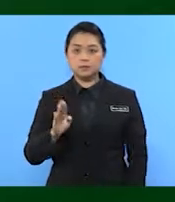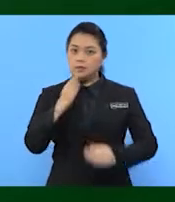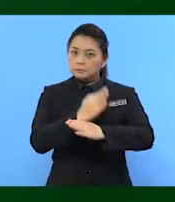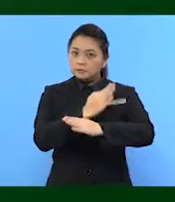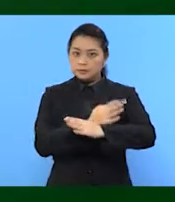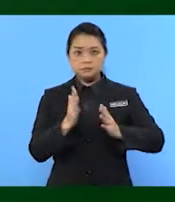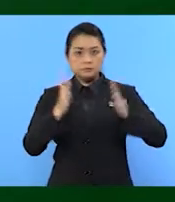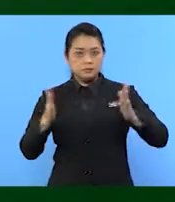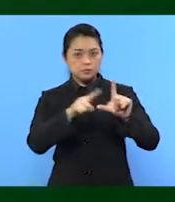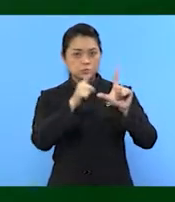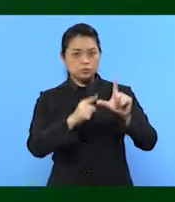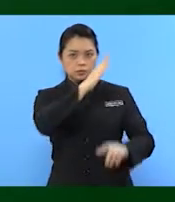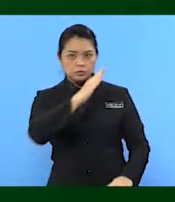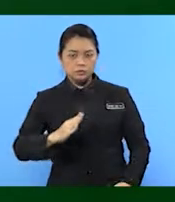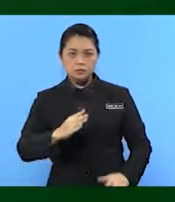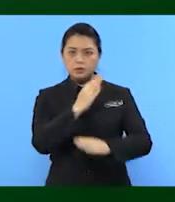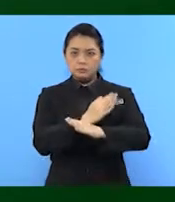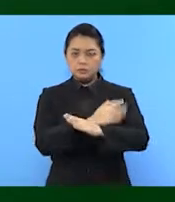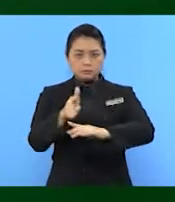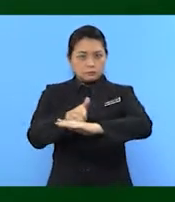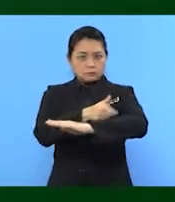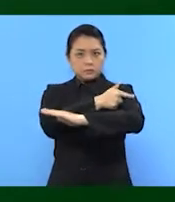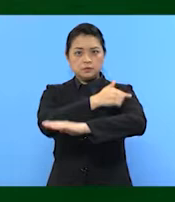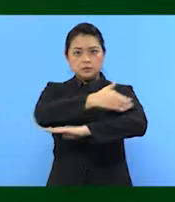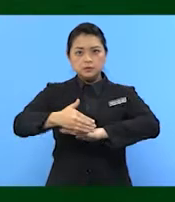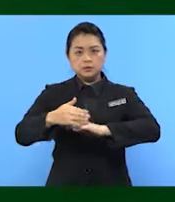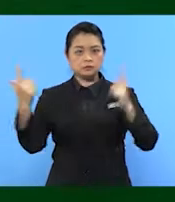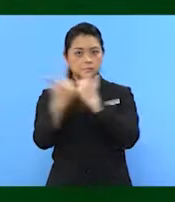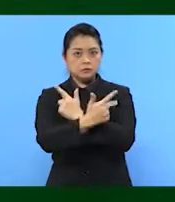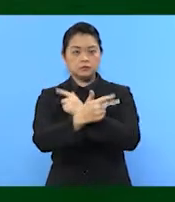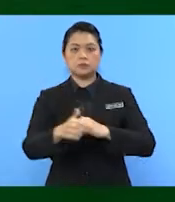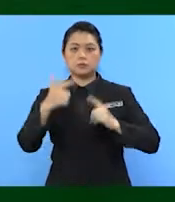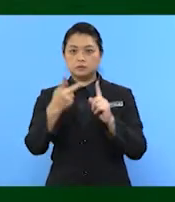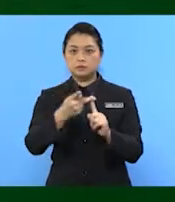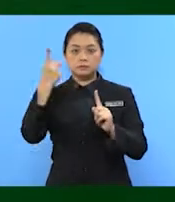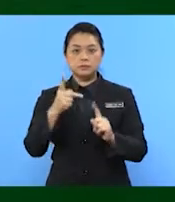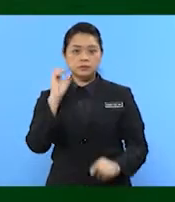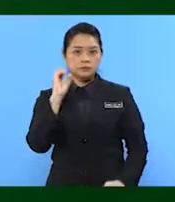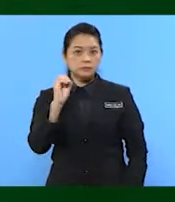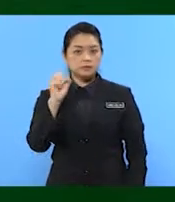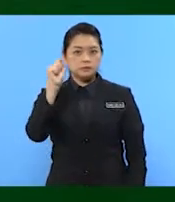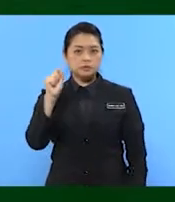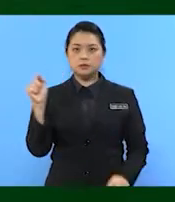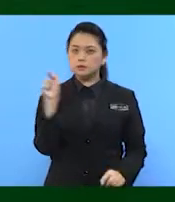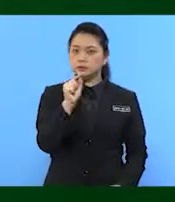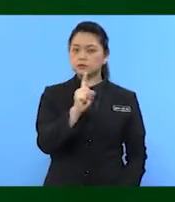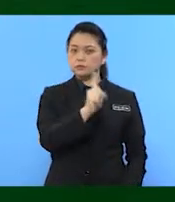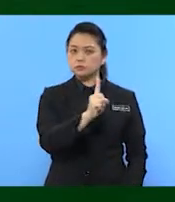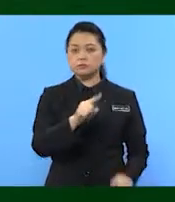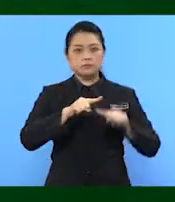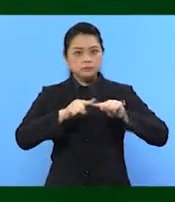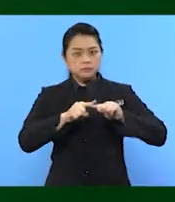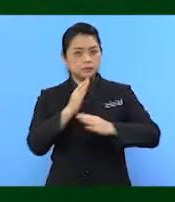semakin besar sudut tirus, semakin panjang sisi bertentangan daripada sifar unit ke satu unit,